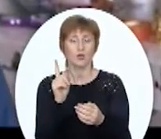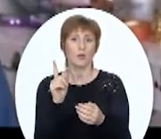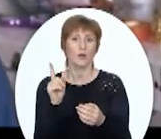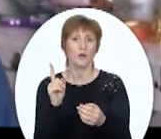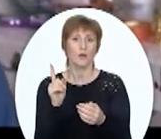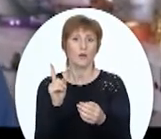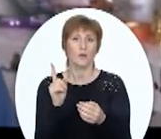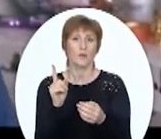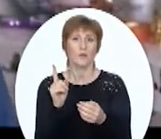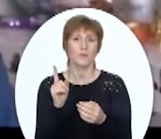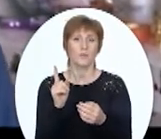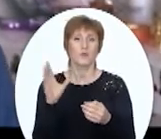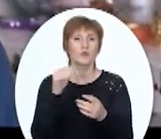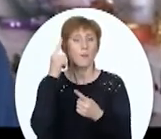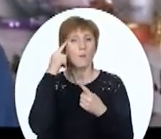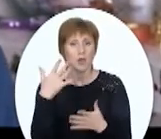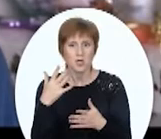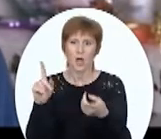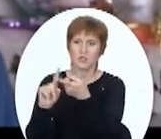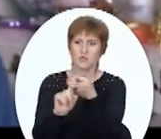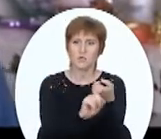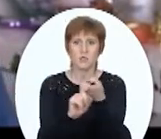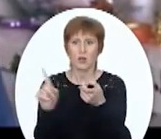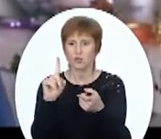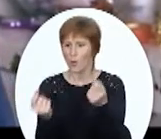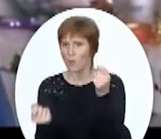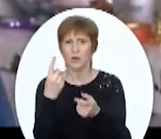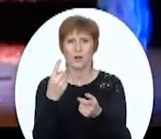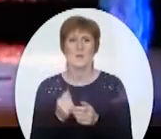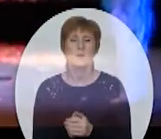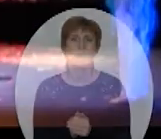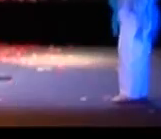это вот как бы понять, связать, что откуда выросло.